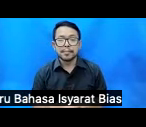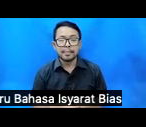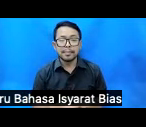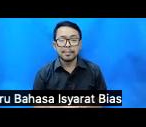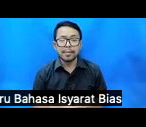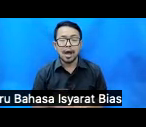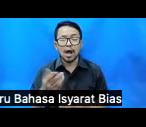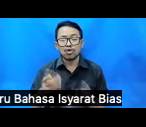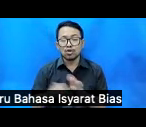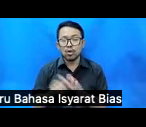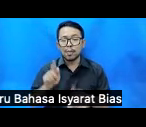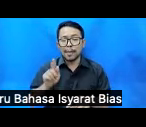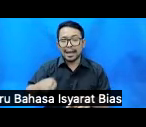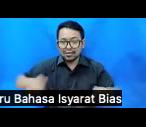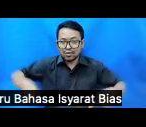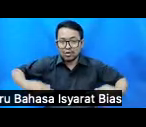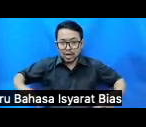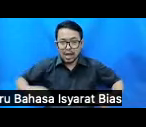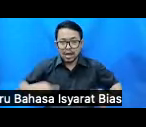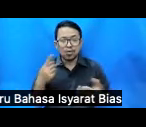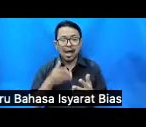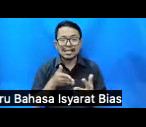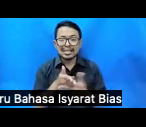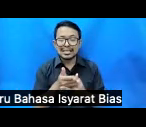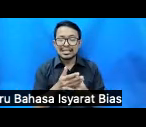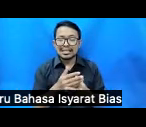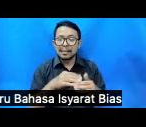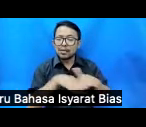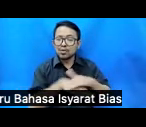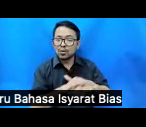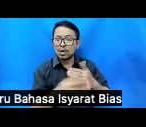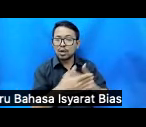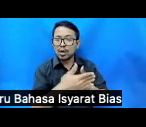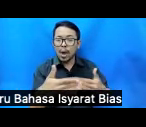roda, untuk akses masuk ke dalam ruangan itu